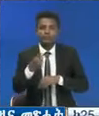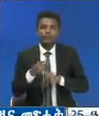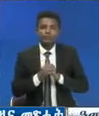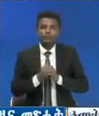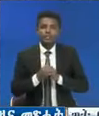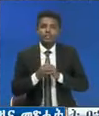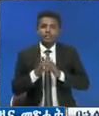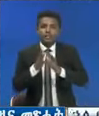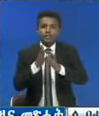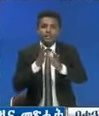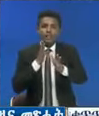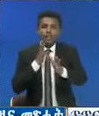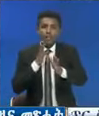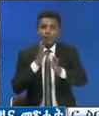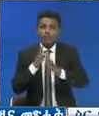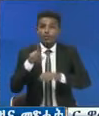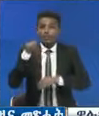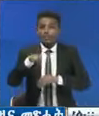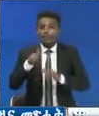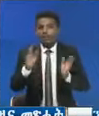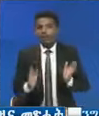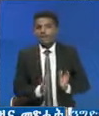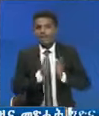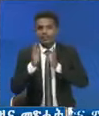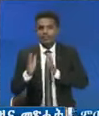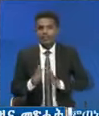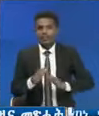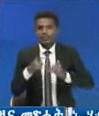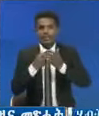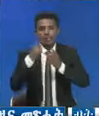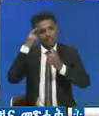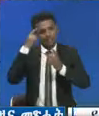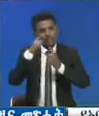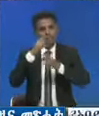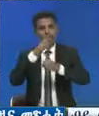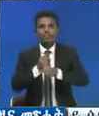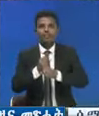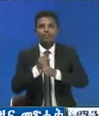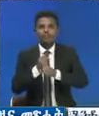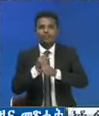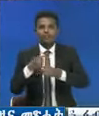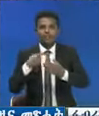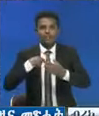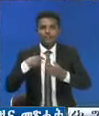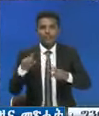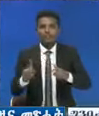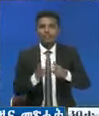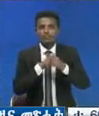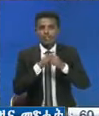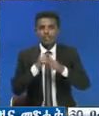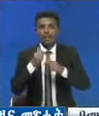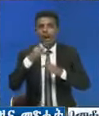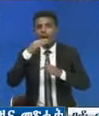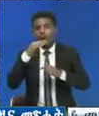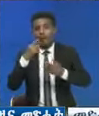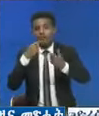በተራ ኮሚቴ ማበጅተናል። ይህን እቅድ ይዘናል። እኔ ያው ለመጀመሪያ አቮካዶ ሳይመጣ ይህ